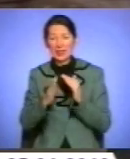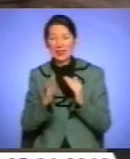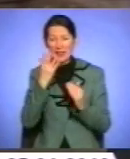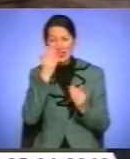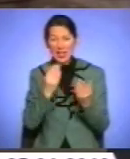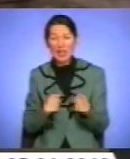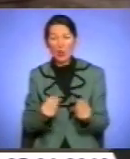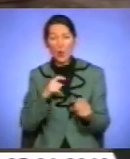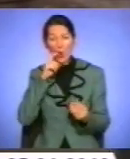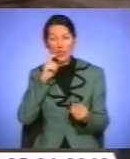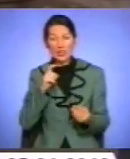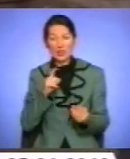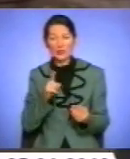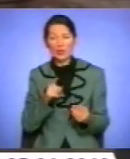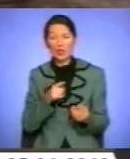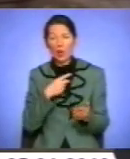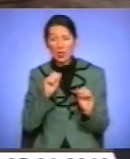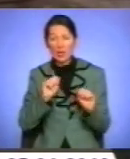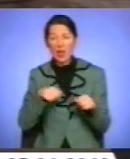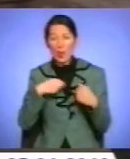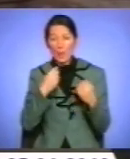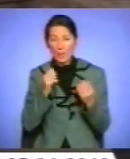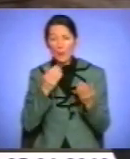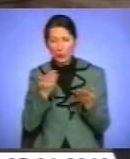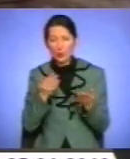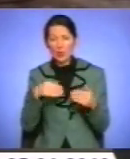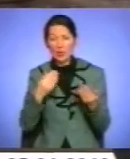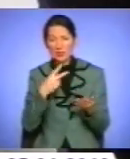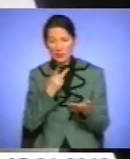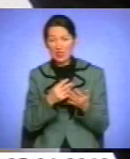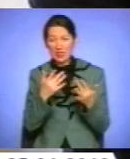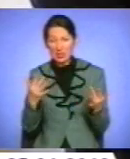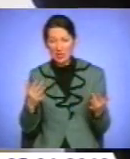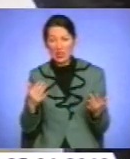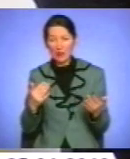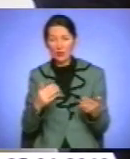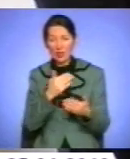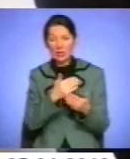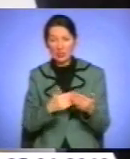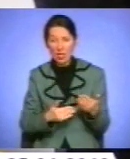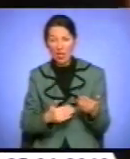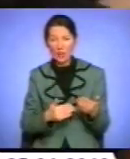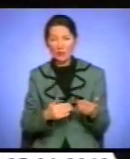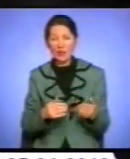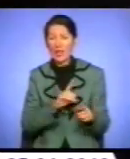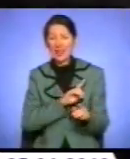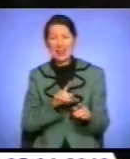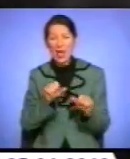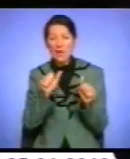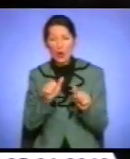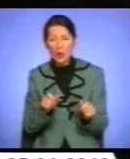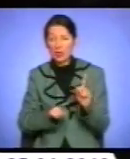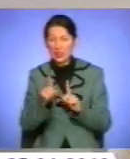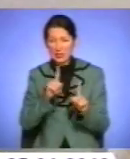питаннях довіри, що дає змогу дивитися на різні сценарії, політичні сценарії для України. На неформальному засіданні світових економічних лідерів